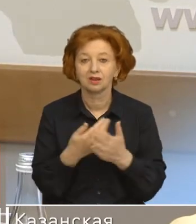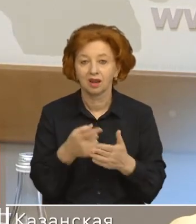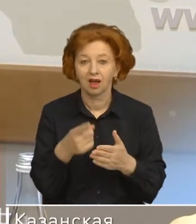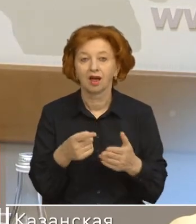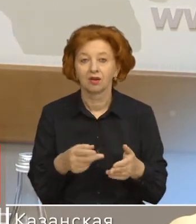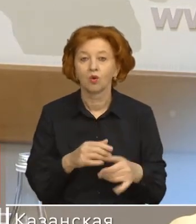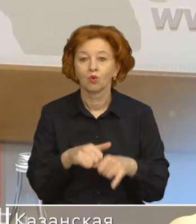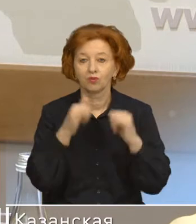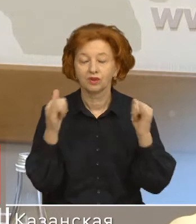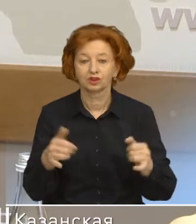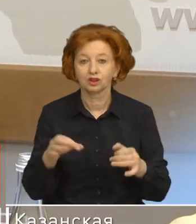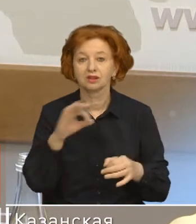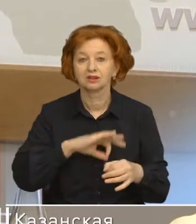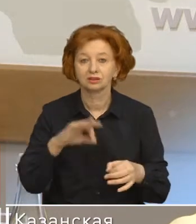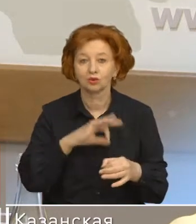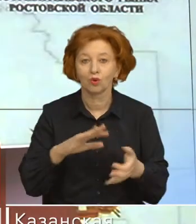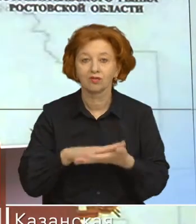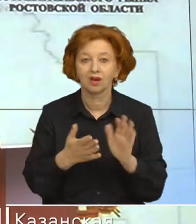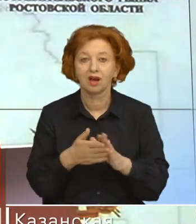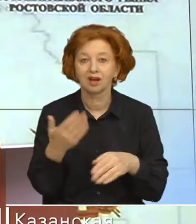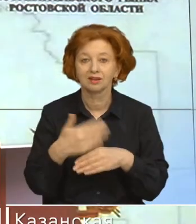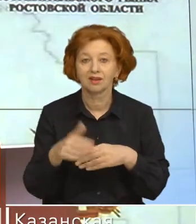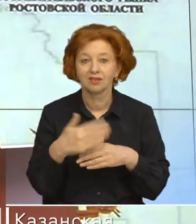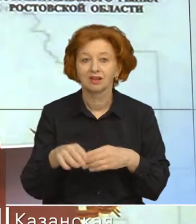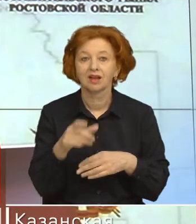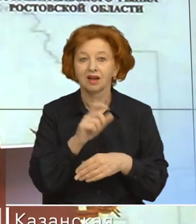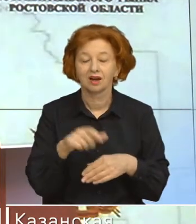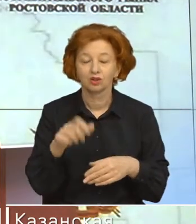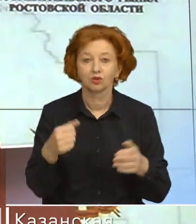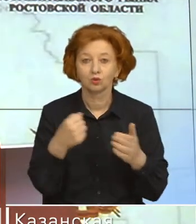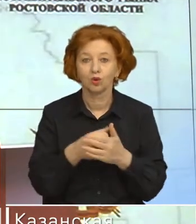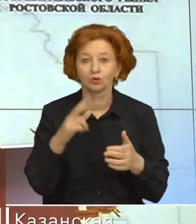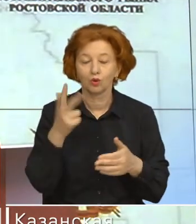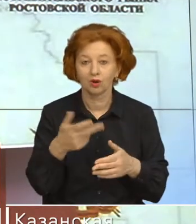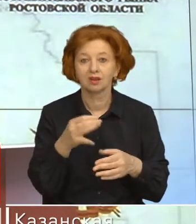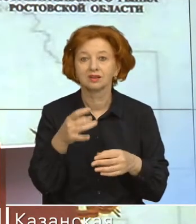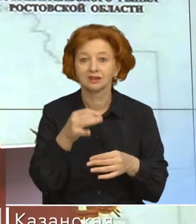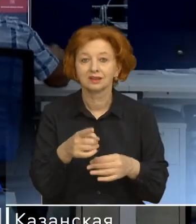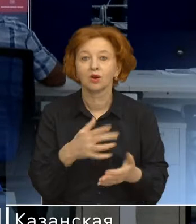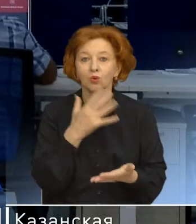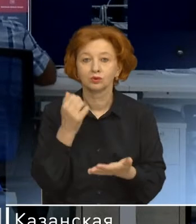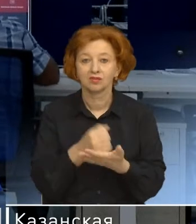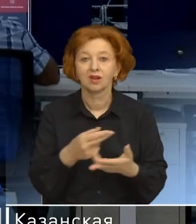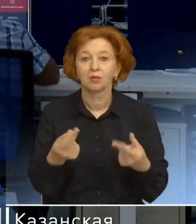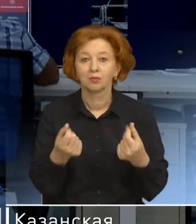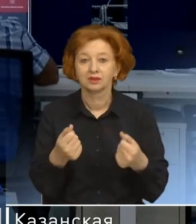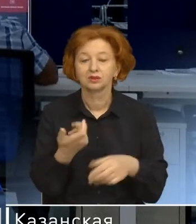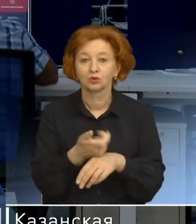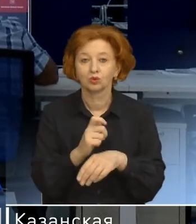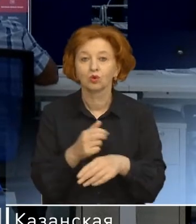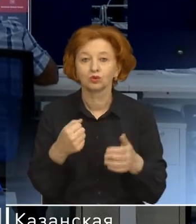инвесторов, увеличение срока льгот кредитования в РАБ с 2 до 3 лет, новый займ на восстановление бизнеса после